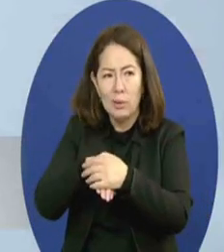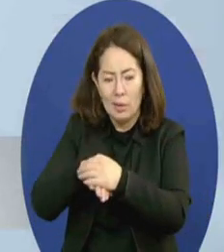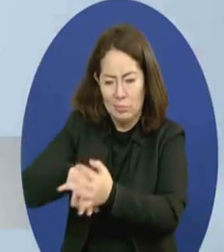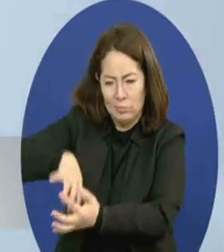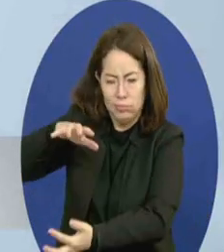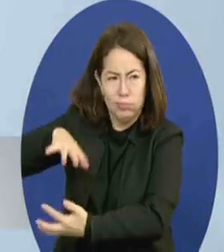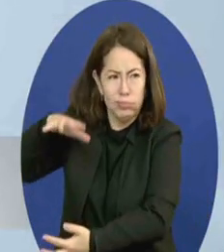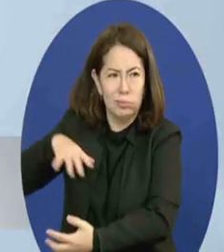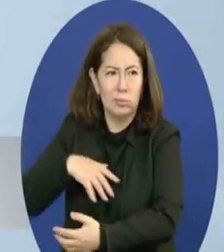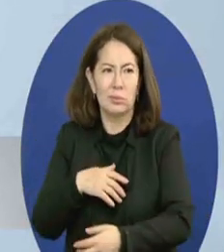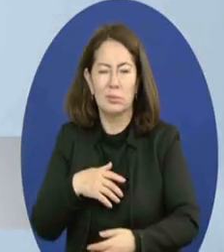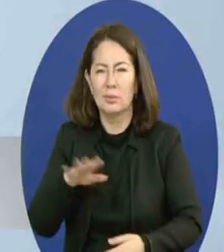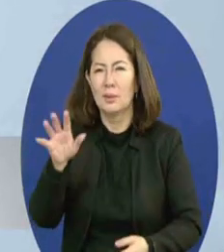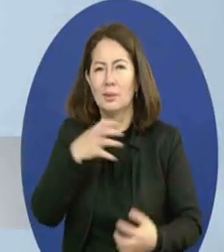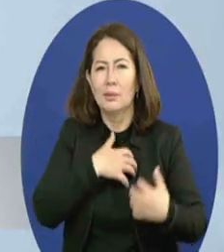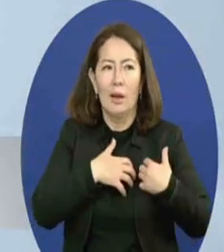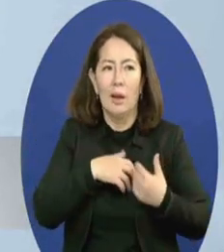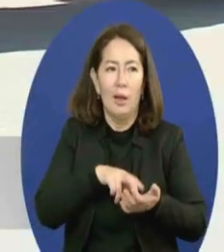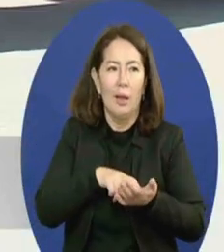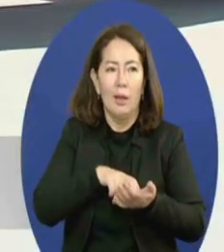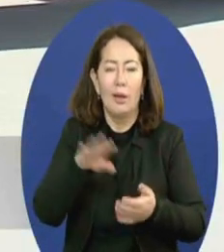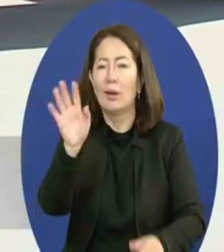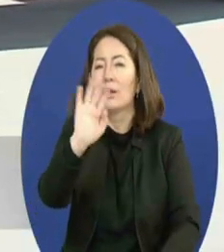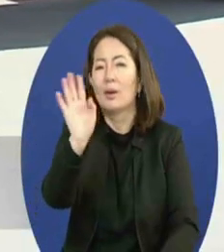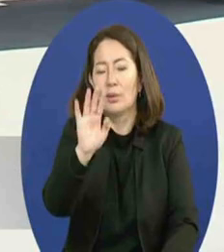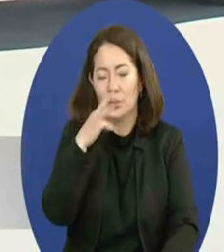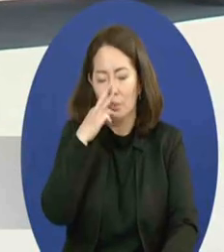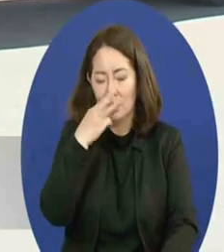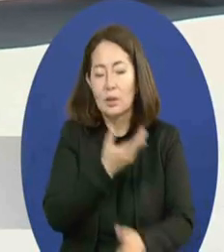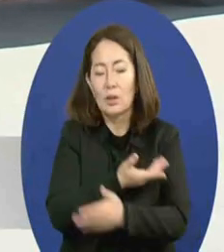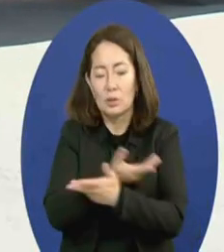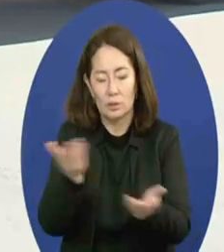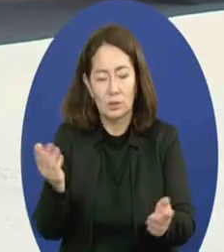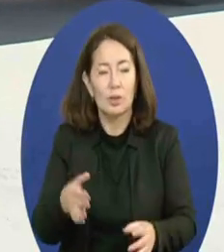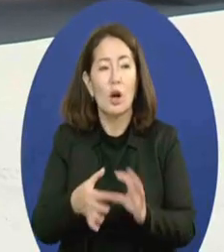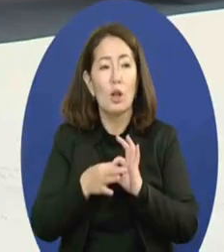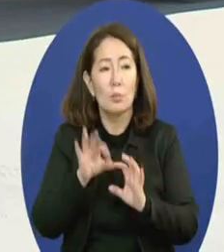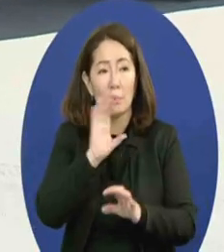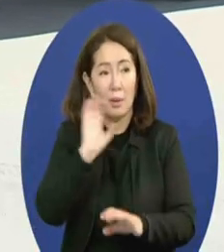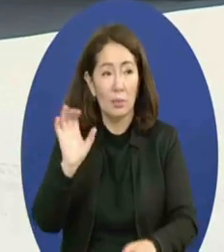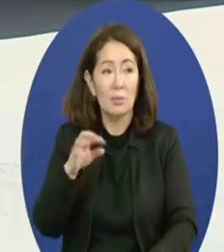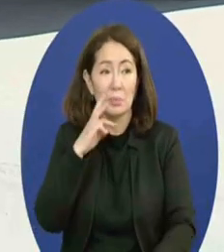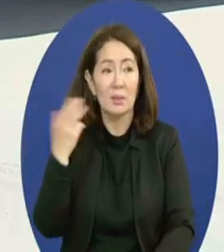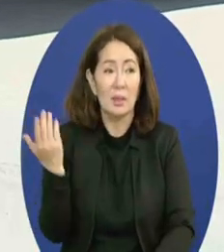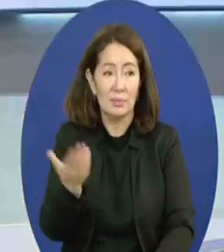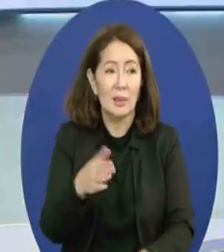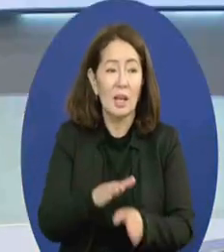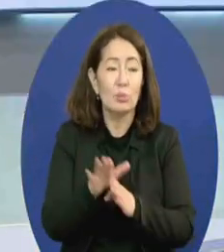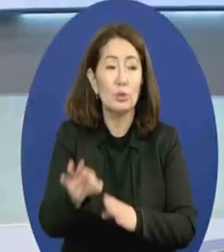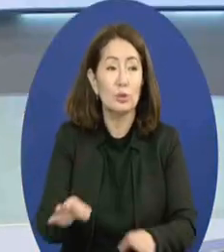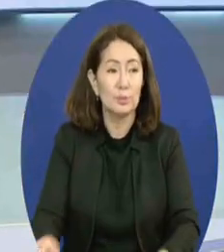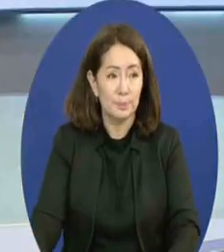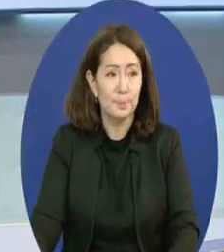нөөцлж сандралдах хэрэггүй гэж холбогдох байгууллагуудаас мэдээлж байна.